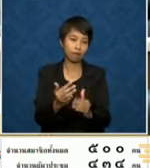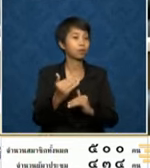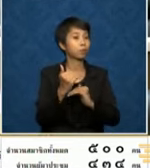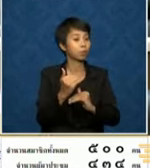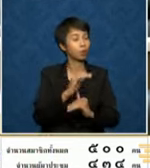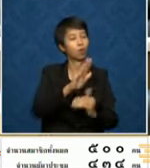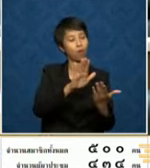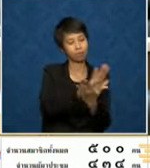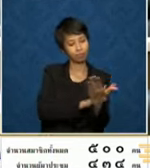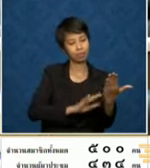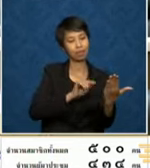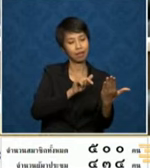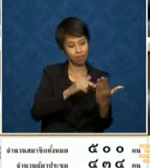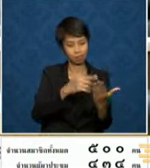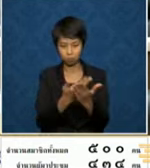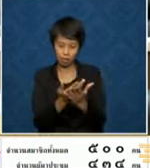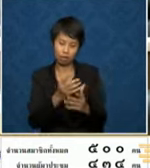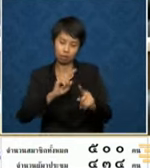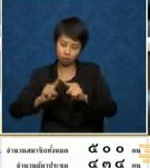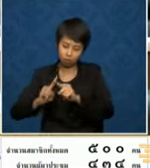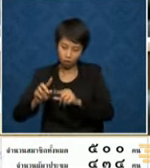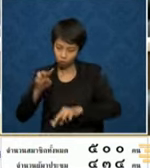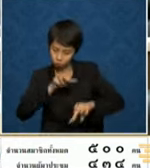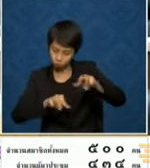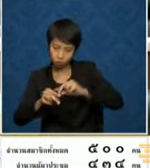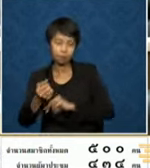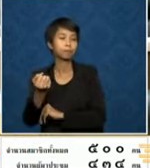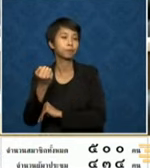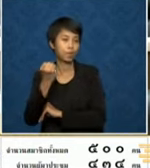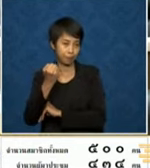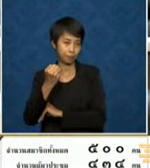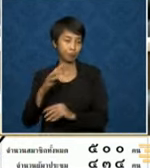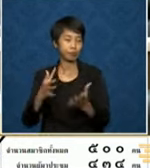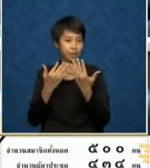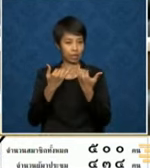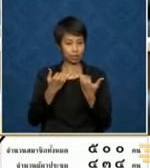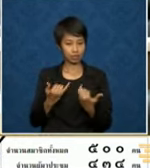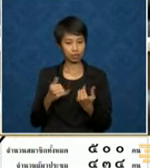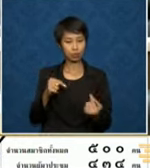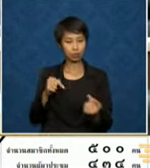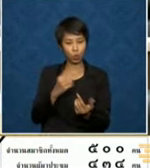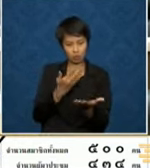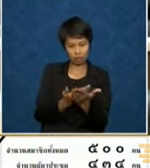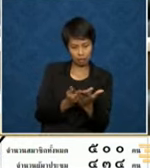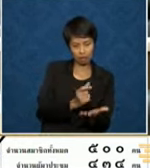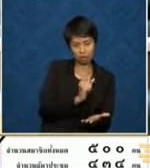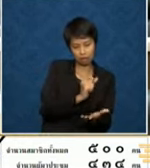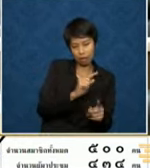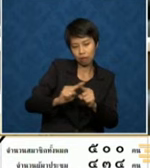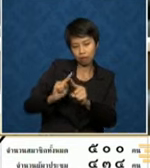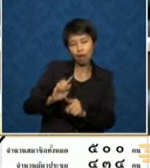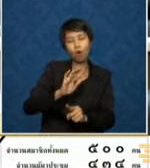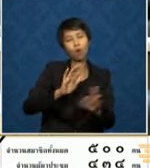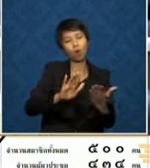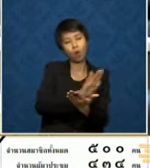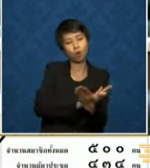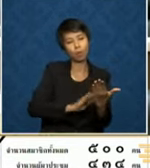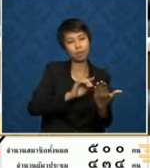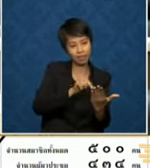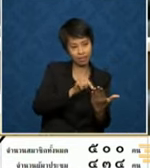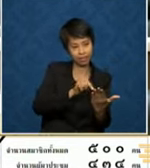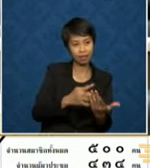คลังของประเทศอย่างเคร่งครัดจะเน้นสถิตภาพทางการเงินกลางคันของประเทศในด้